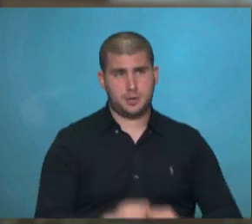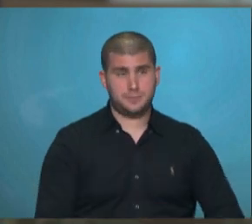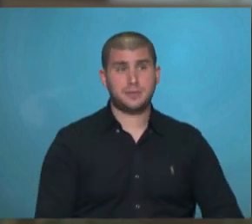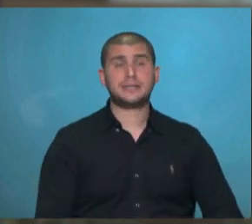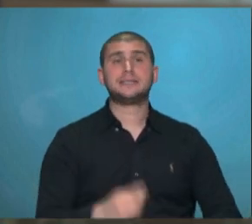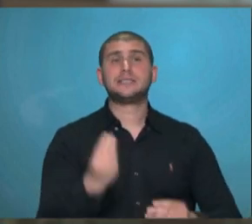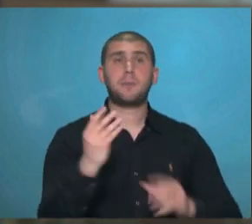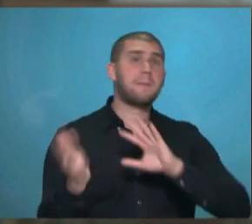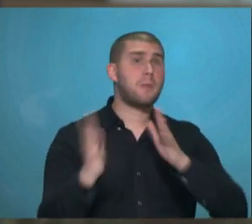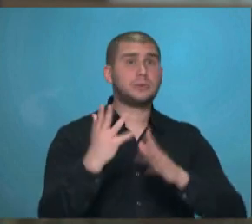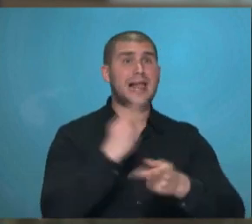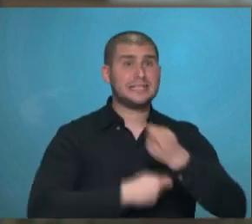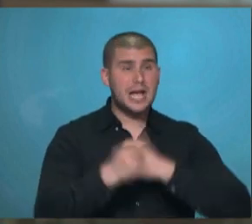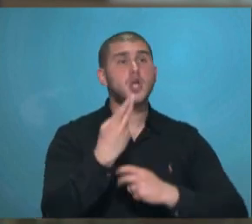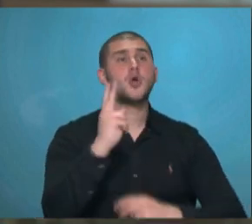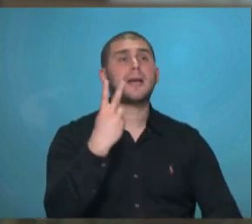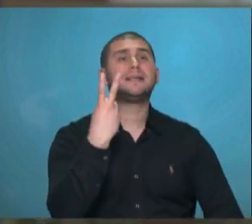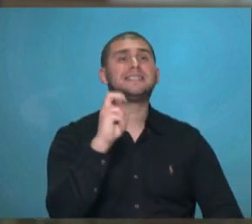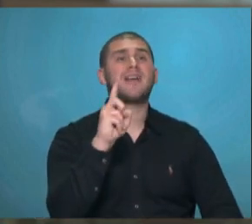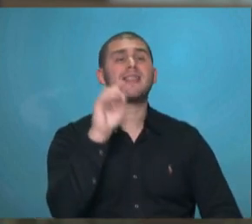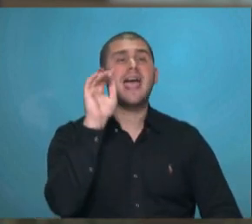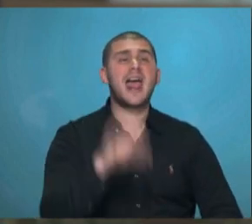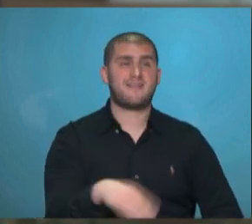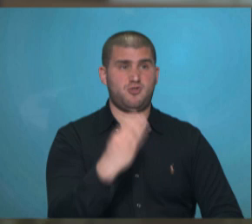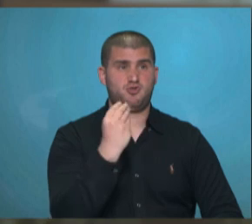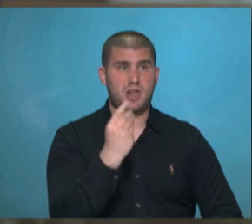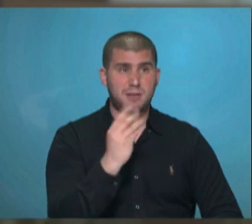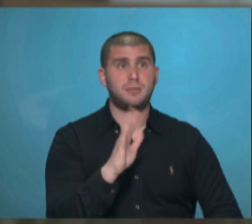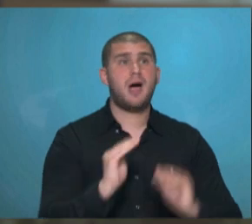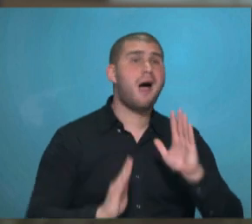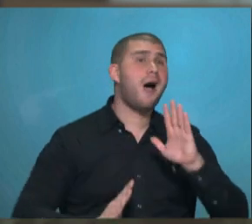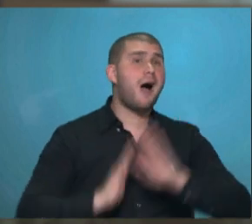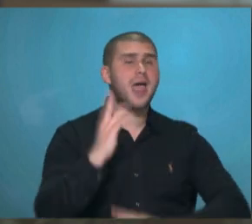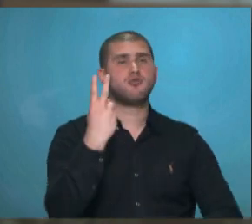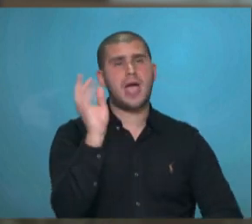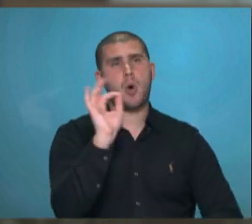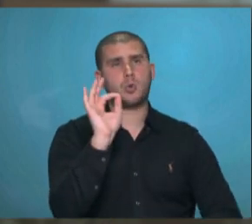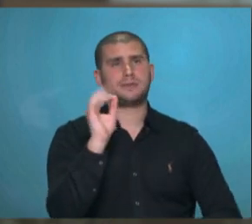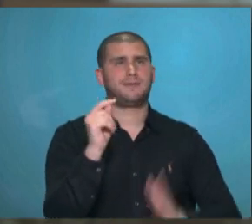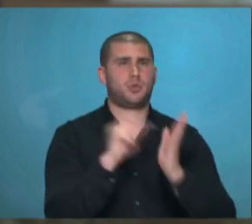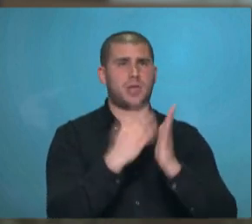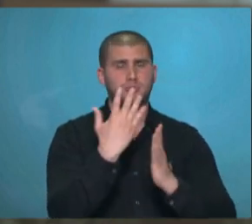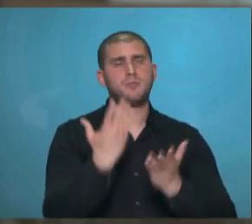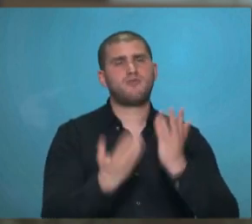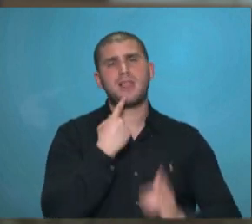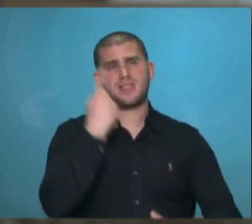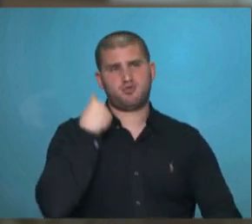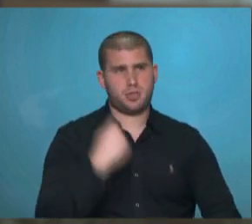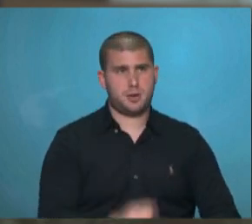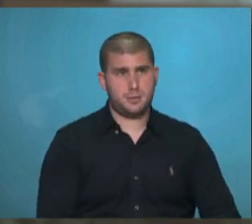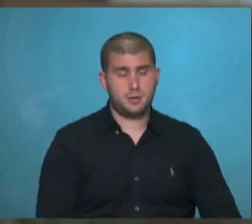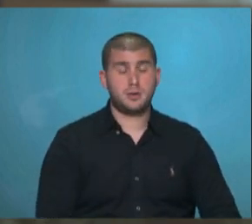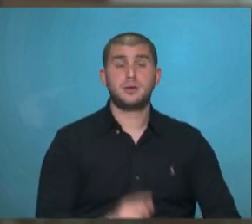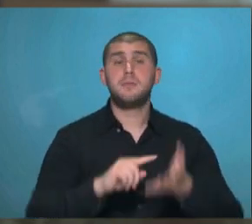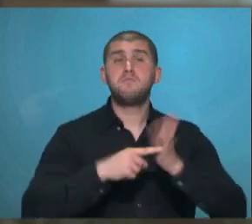הממוצע לעסקה כזאת עומד על יותר מ-21,000 שקלים, עלייה של כ-2.5% ביחס לשנה שעברה. המטרה